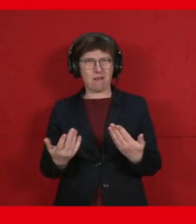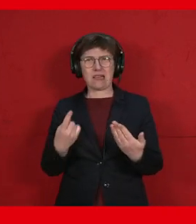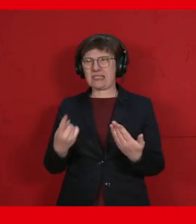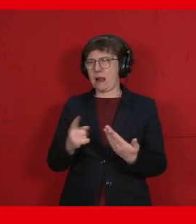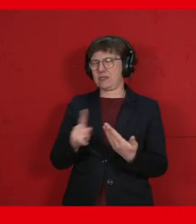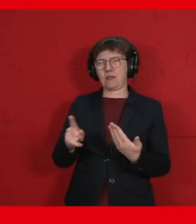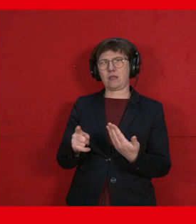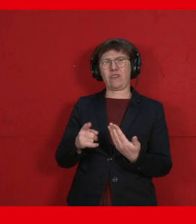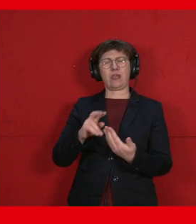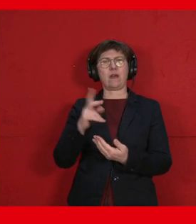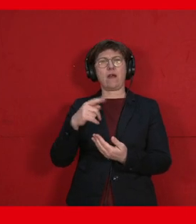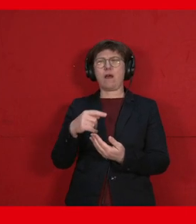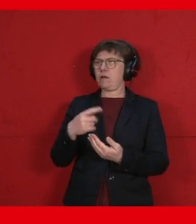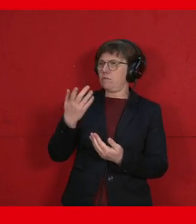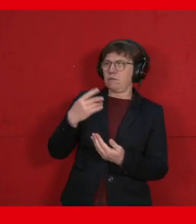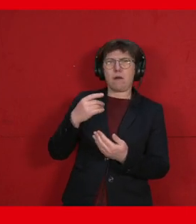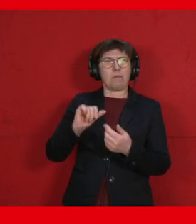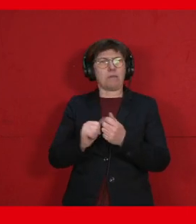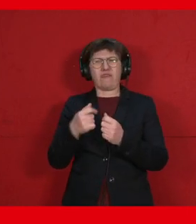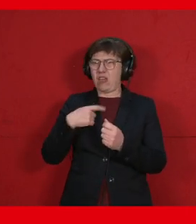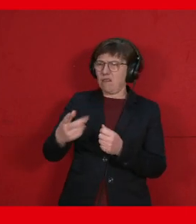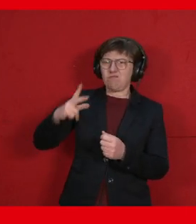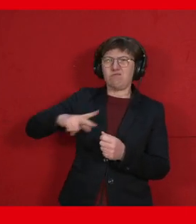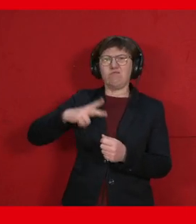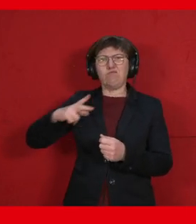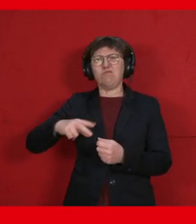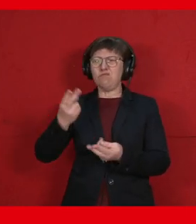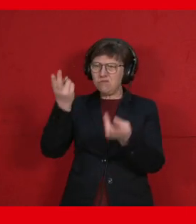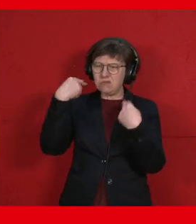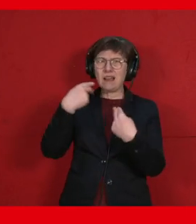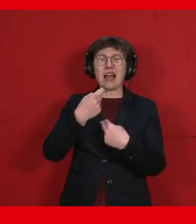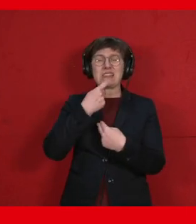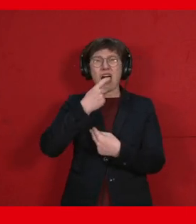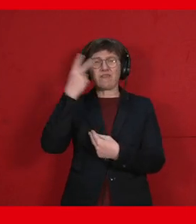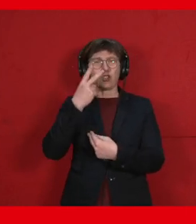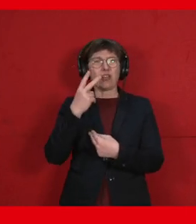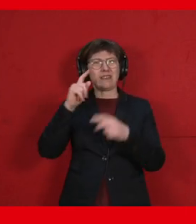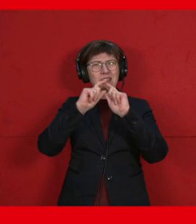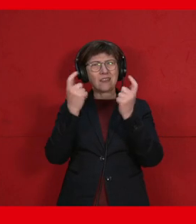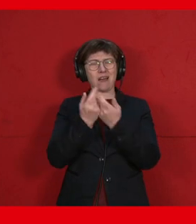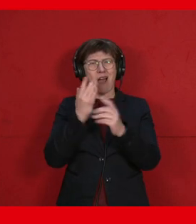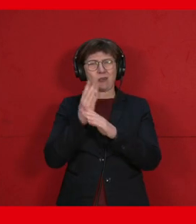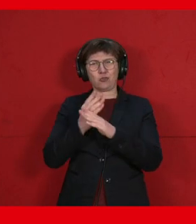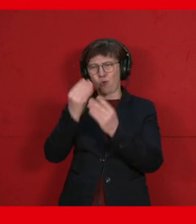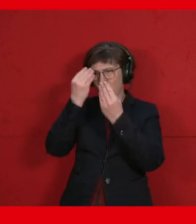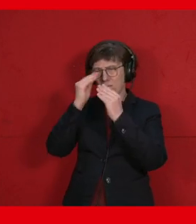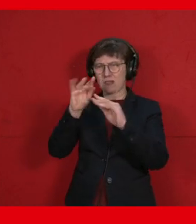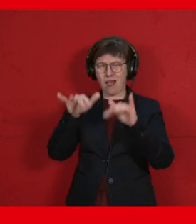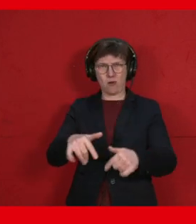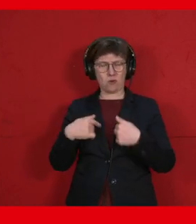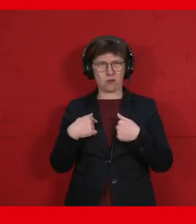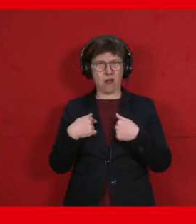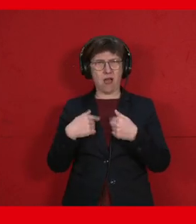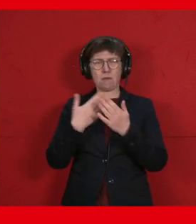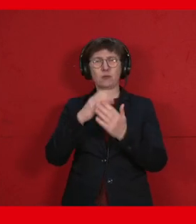sie nicht denjenigen, die eh wenig haben, besonders viel aufbürdet. Wir haben im Gutachten des Sachverständigenrats uns auch damit befasst, wie kann man,